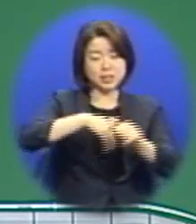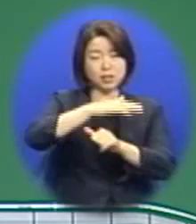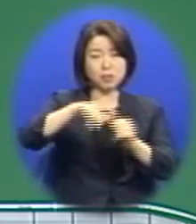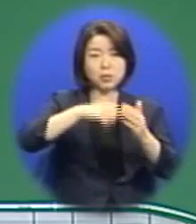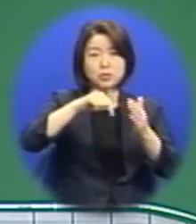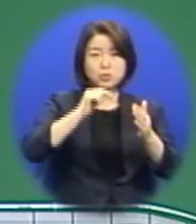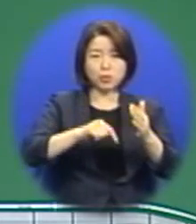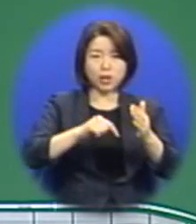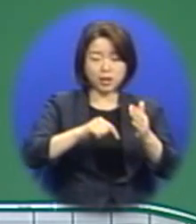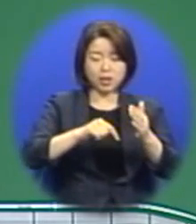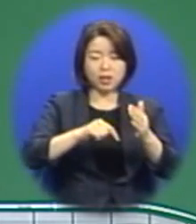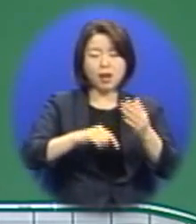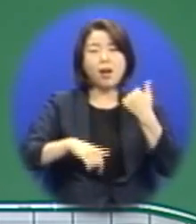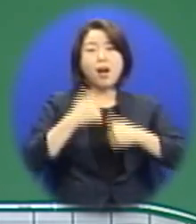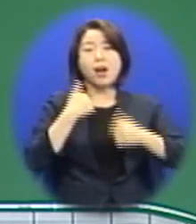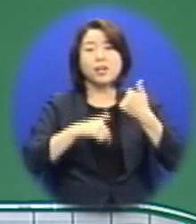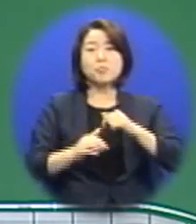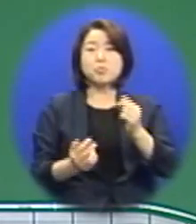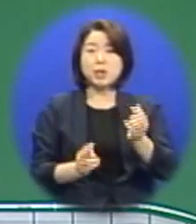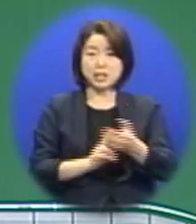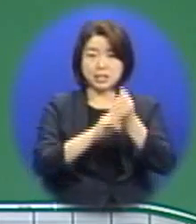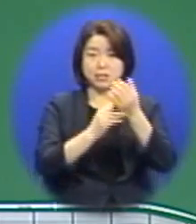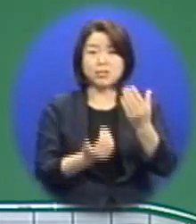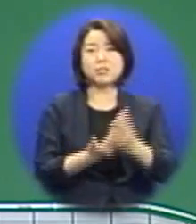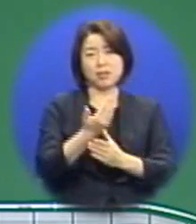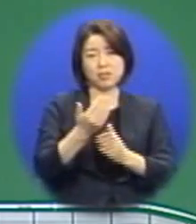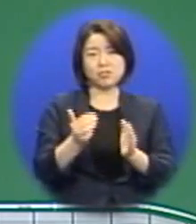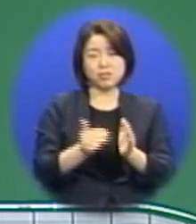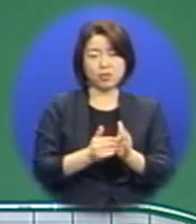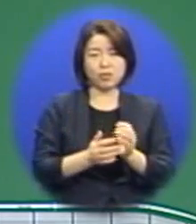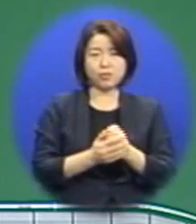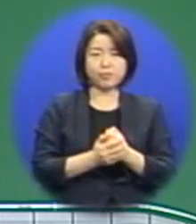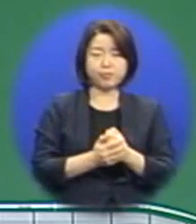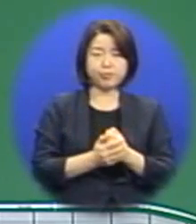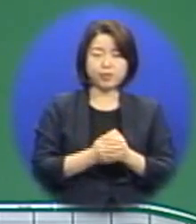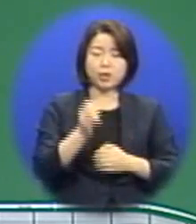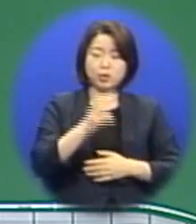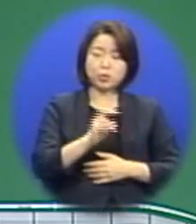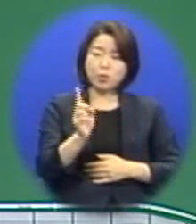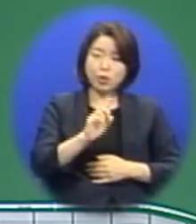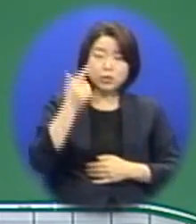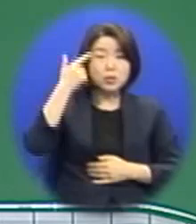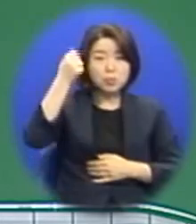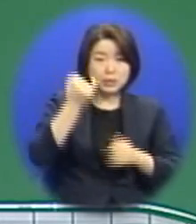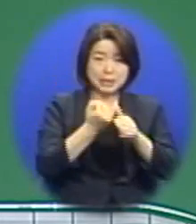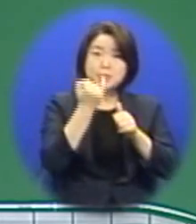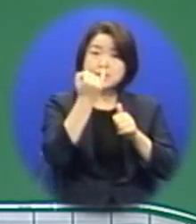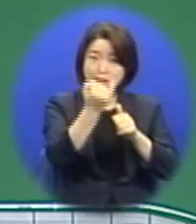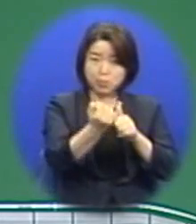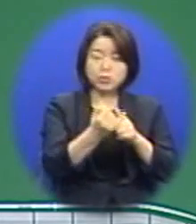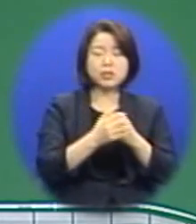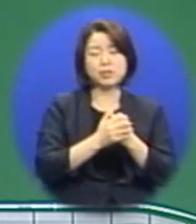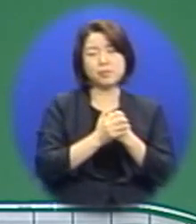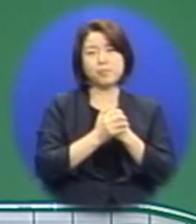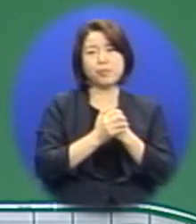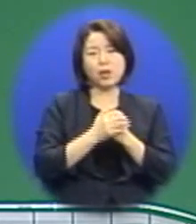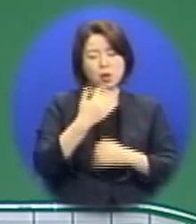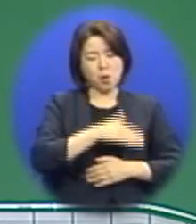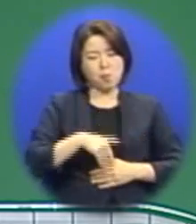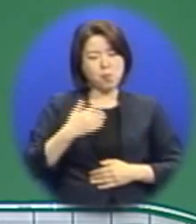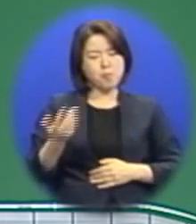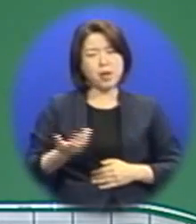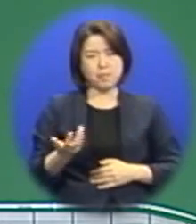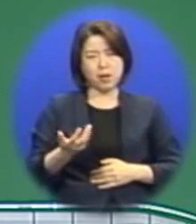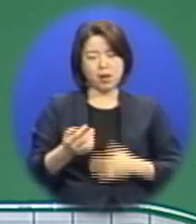속에 기쁨의 기적이 일어났습니다. 어느 사모님 너무 몸이 아파서 병원에 가도